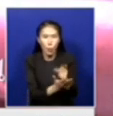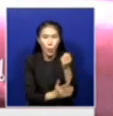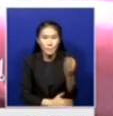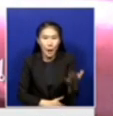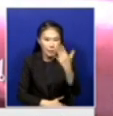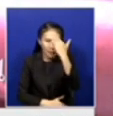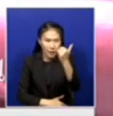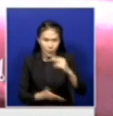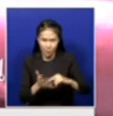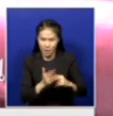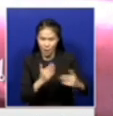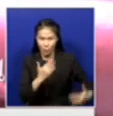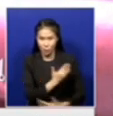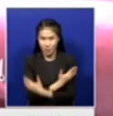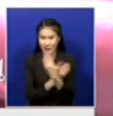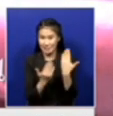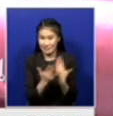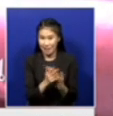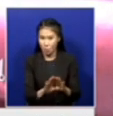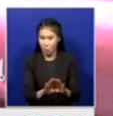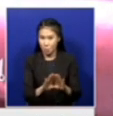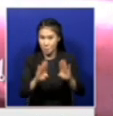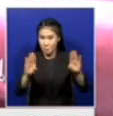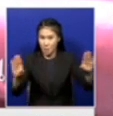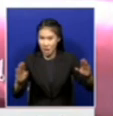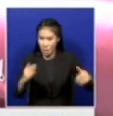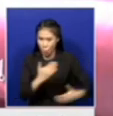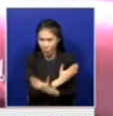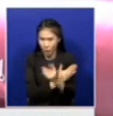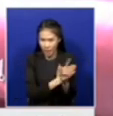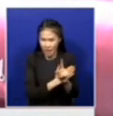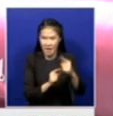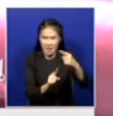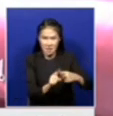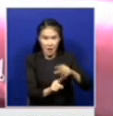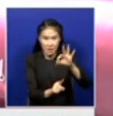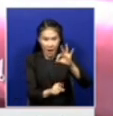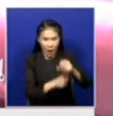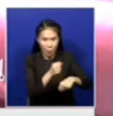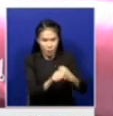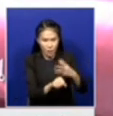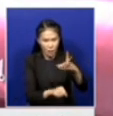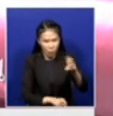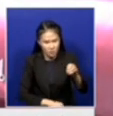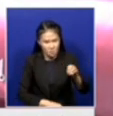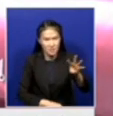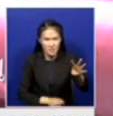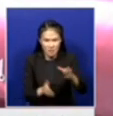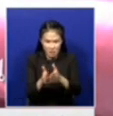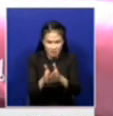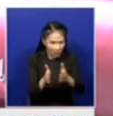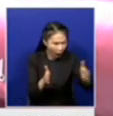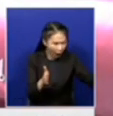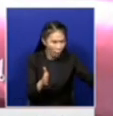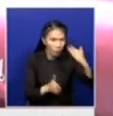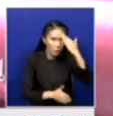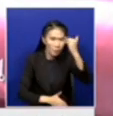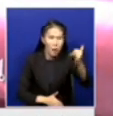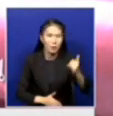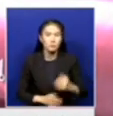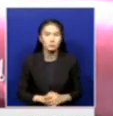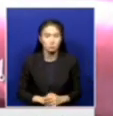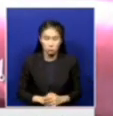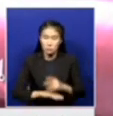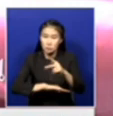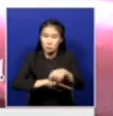ให้ตัวเองเนี่ยกู้ยาวไปจนกระทั่งถึงเดือนกันยายนปี2564อีกด้วยซึ่งท่านประธานครับถ้าท่านน